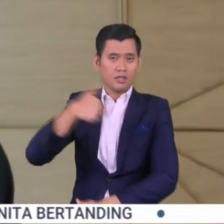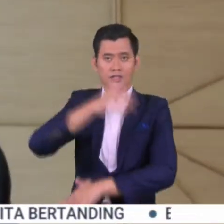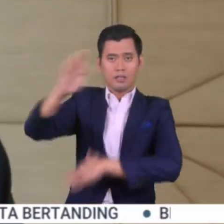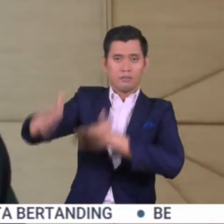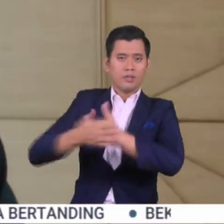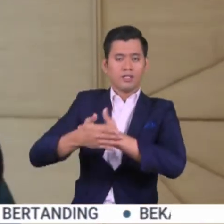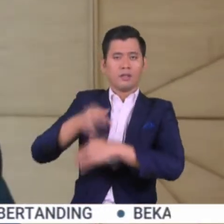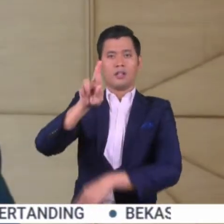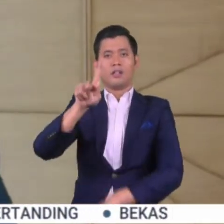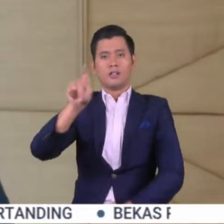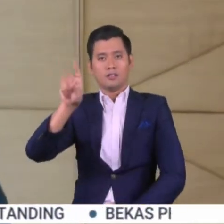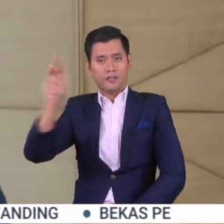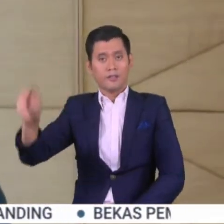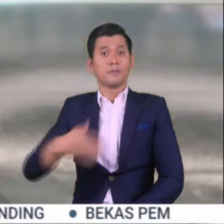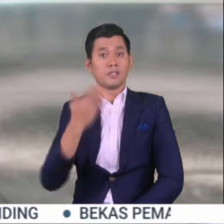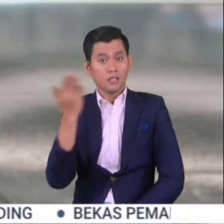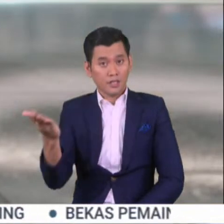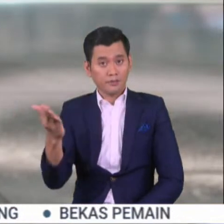di Angkasa Puri.